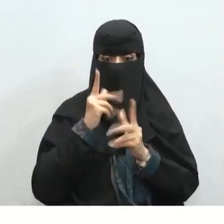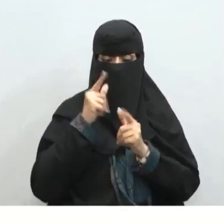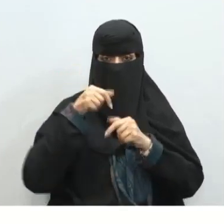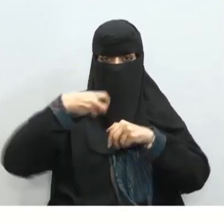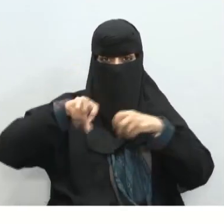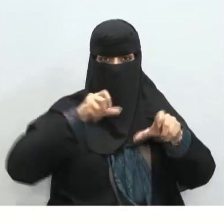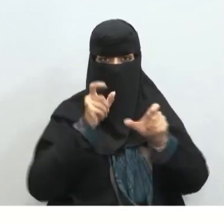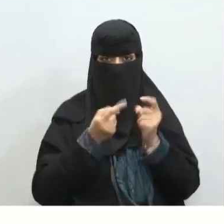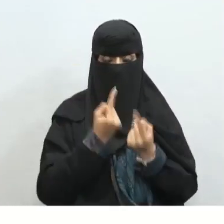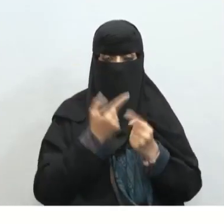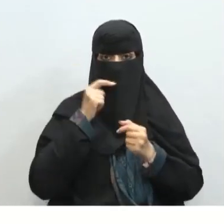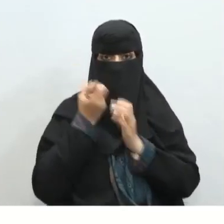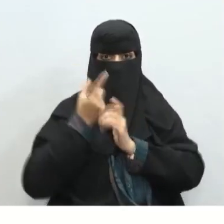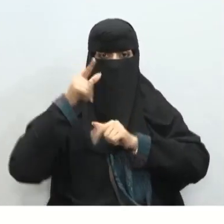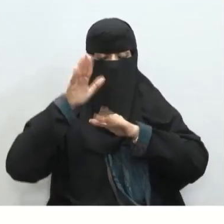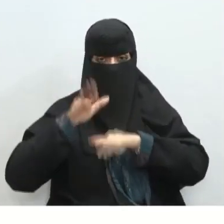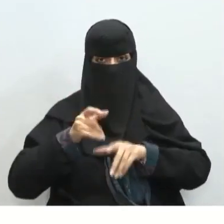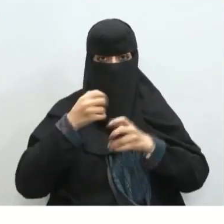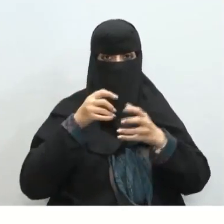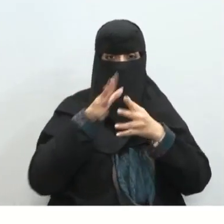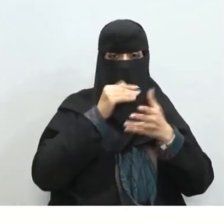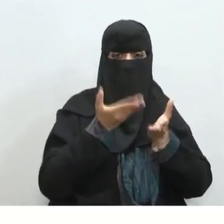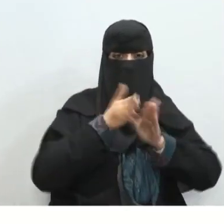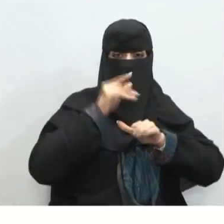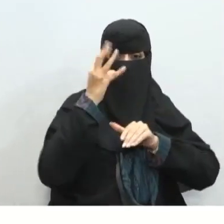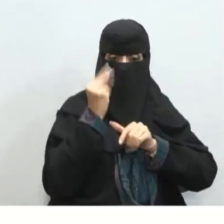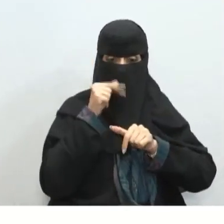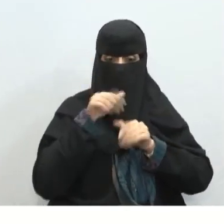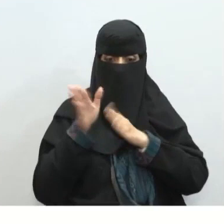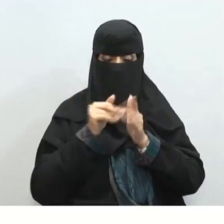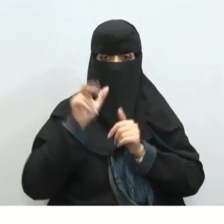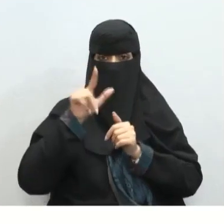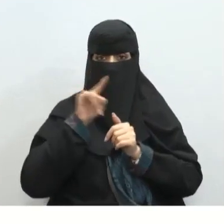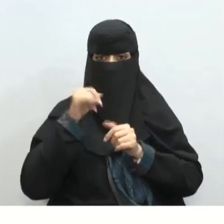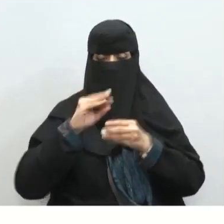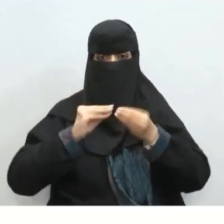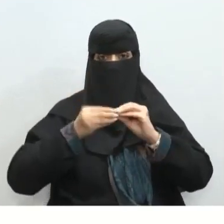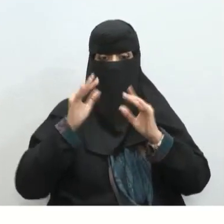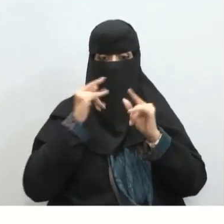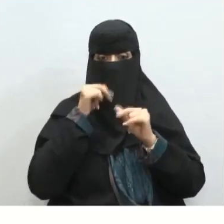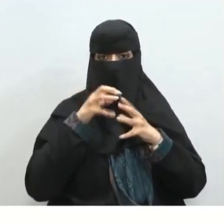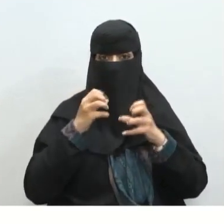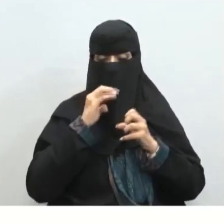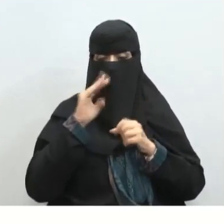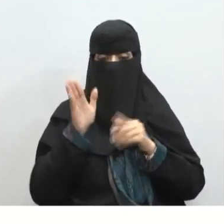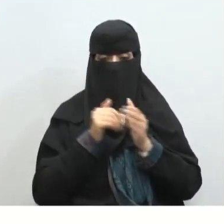النبات تتوقع وجود خلايا تحوي اكبر كميه من البلاستيدات الخضراء فسر